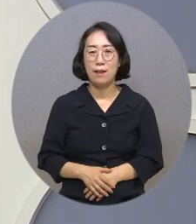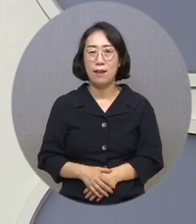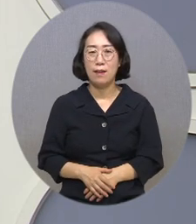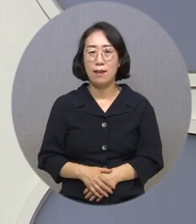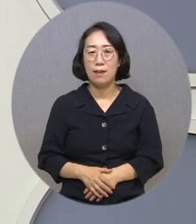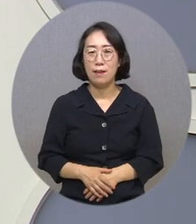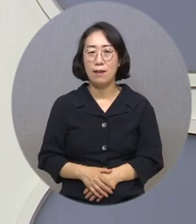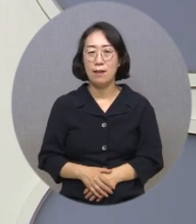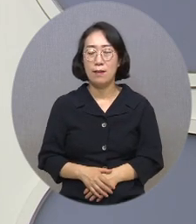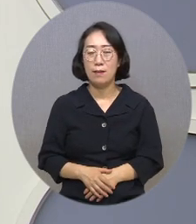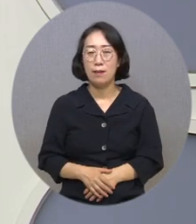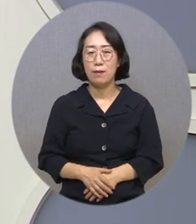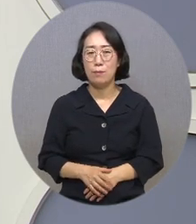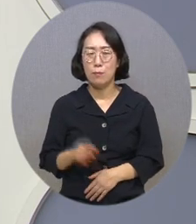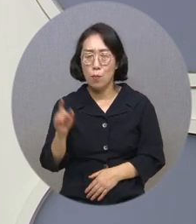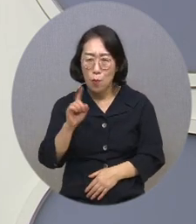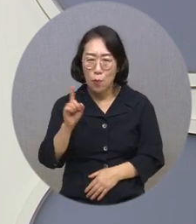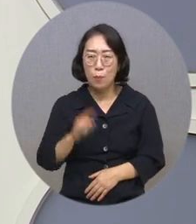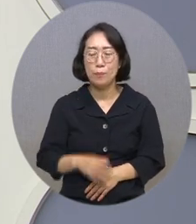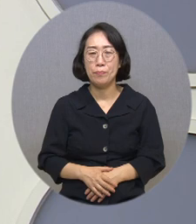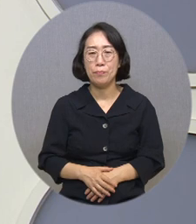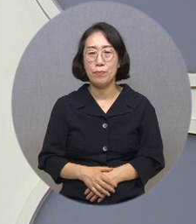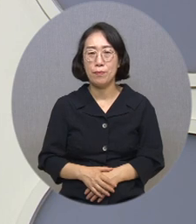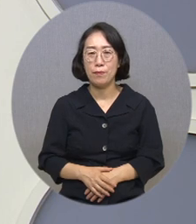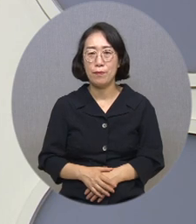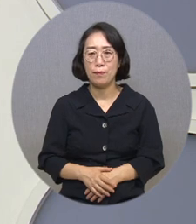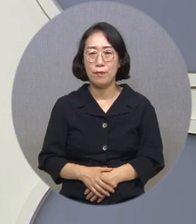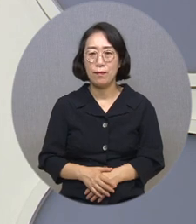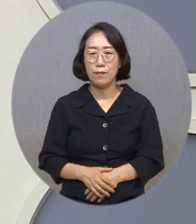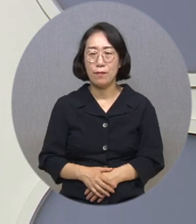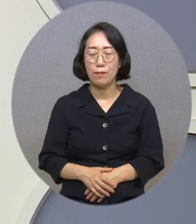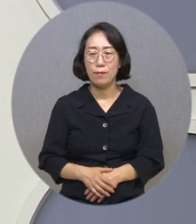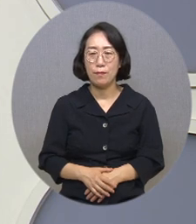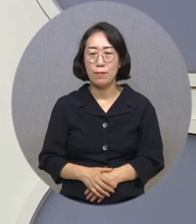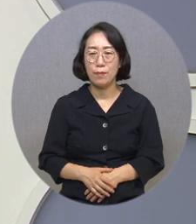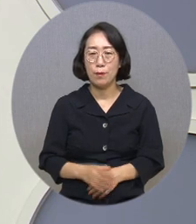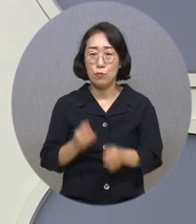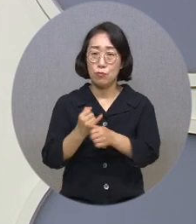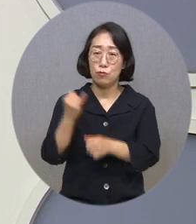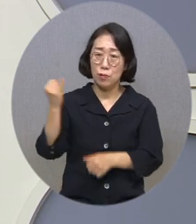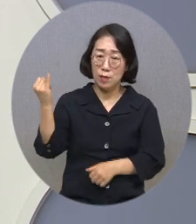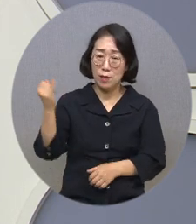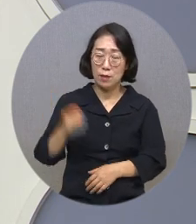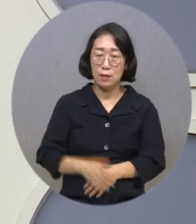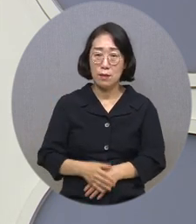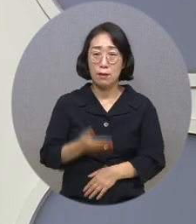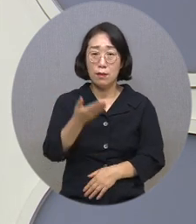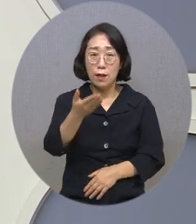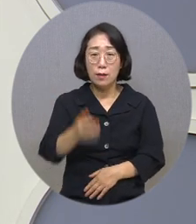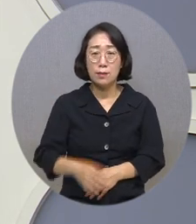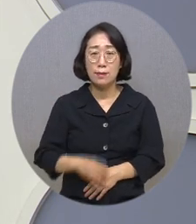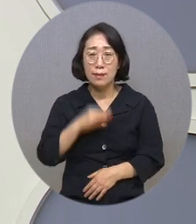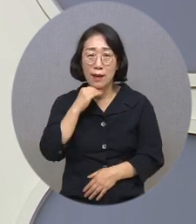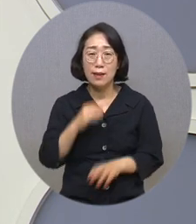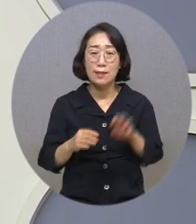그래서 왜 나를 살리려고 하냐 제가 집사람한테 그랬는데 집사람이 당신